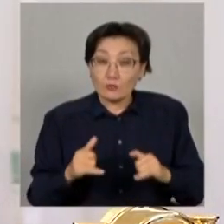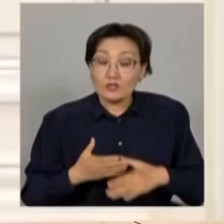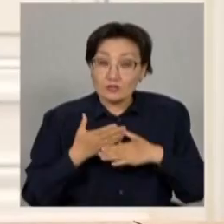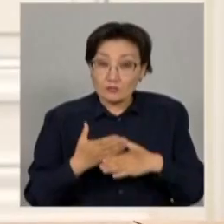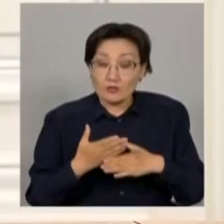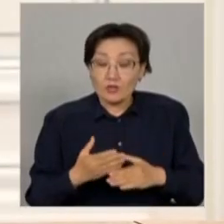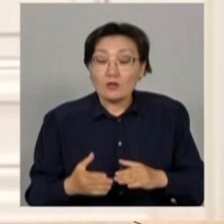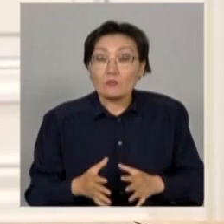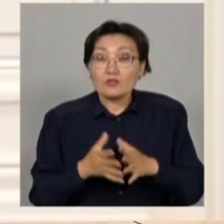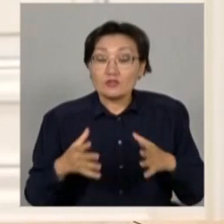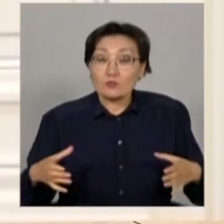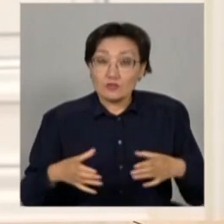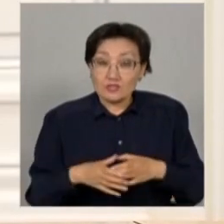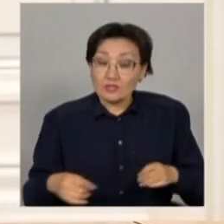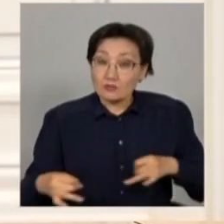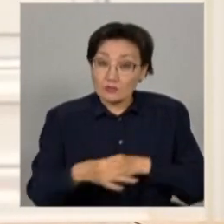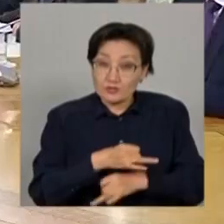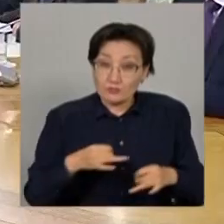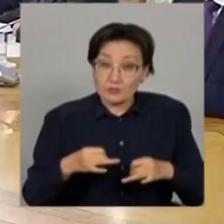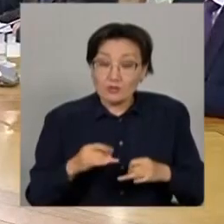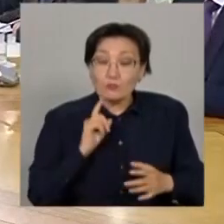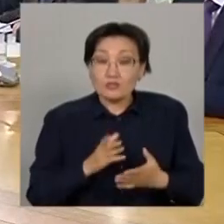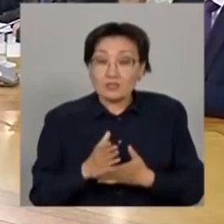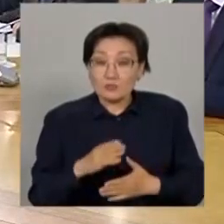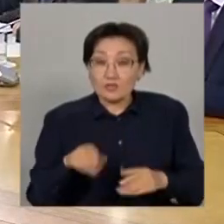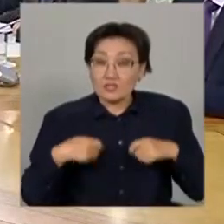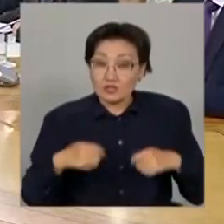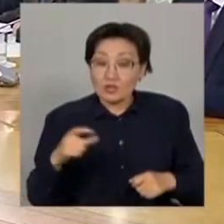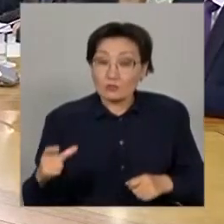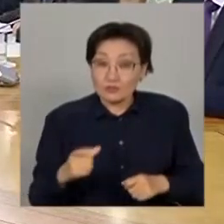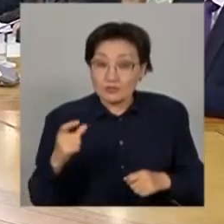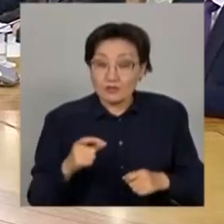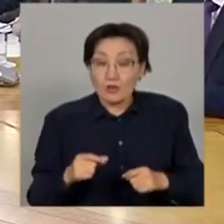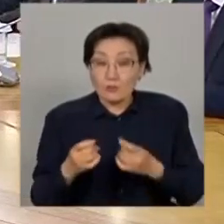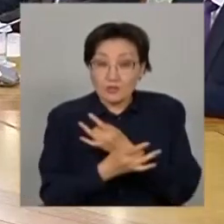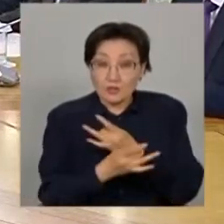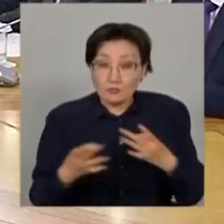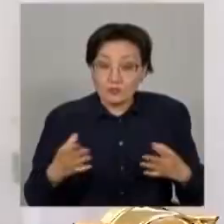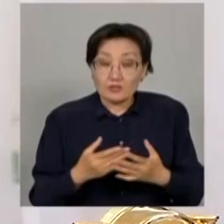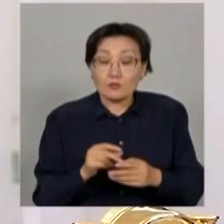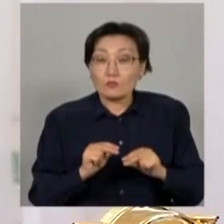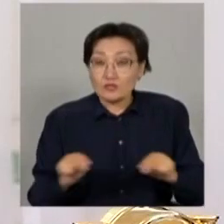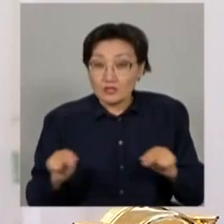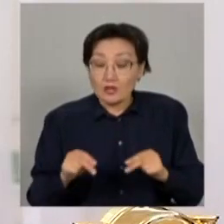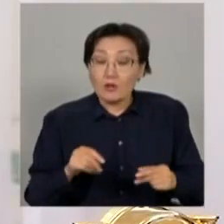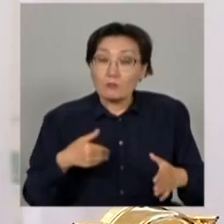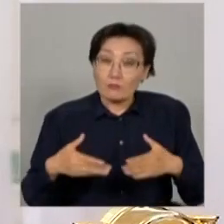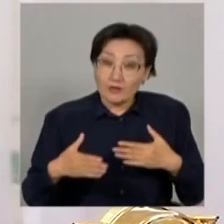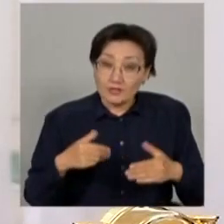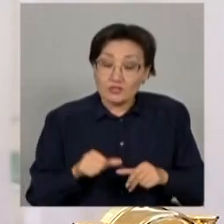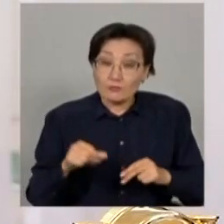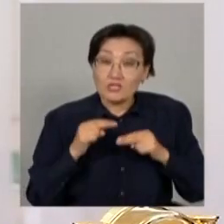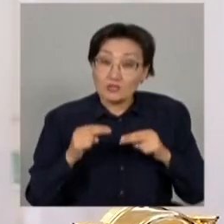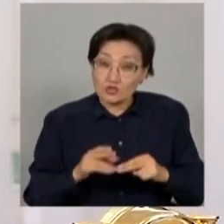және кеңейтілген құрамдағы келіссөз барысында саяси, сауда-экономикалық және мәдени-гуманитарлық байланыстарды дамытуға баса